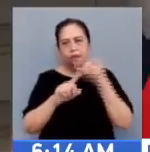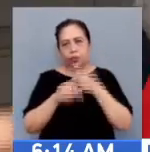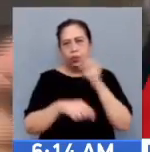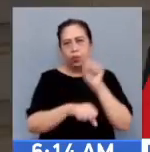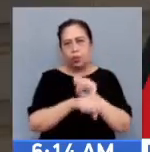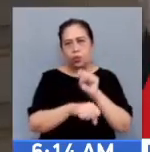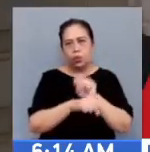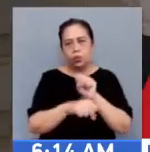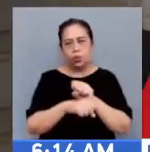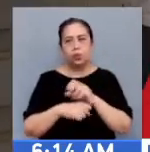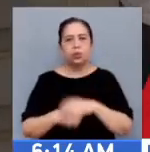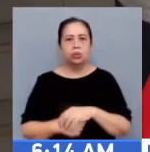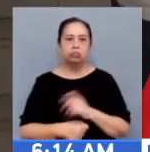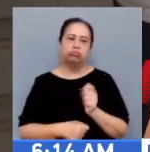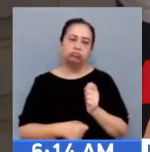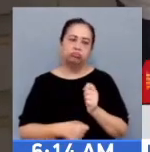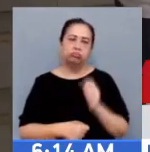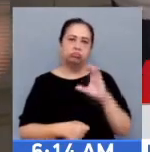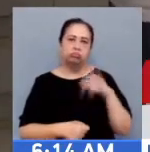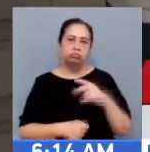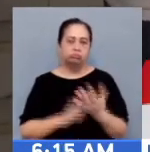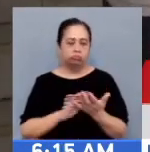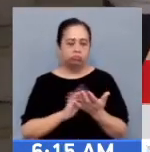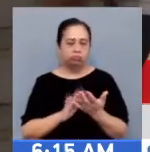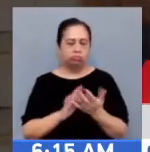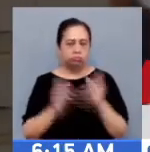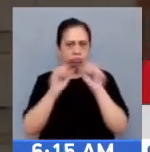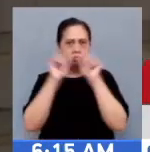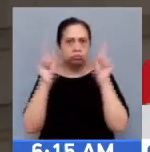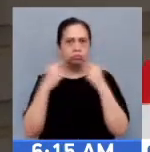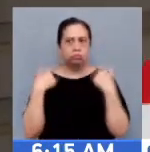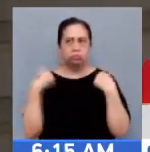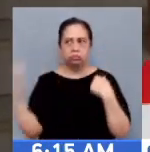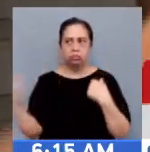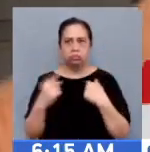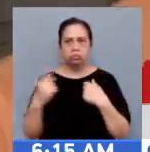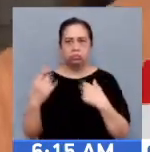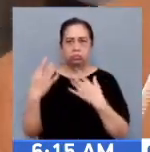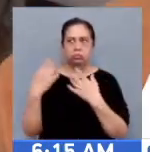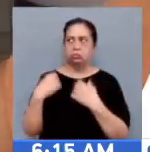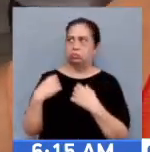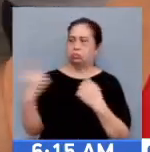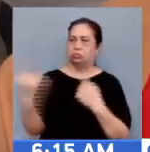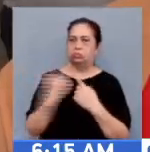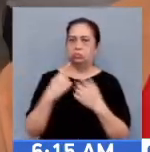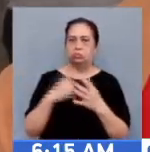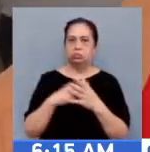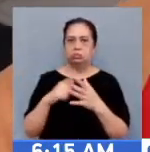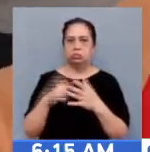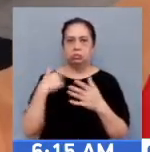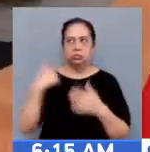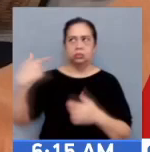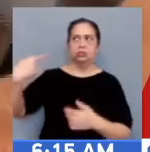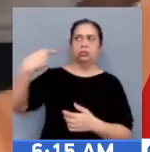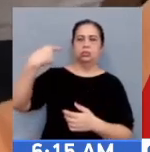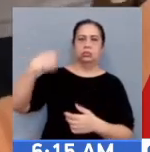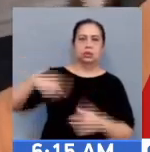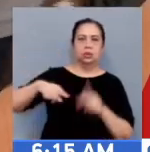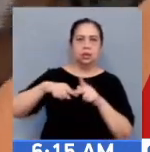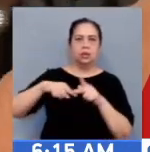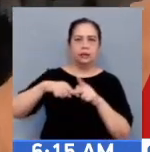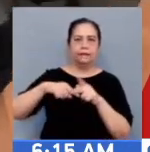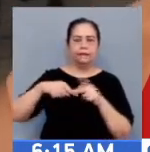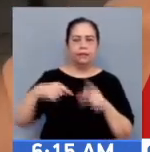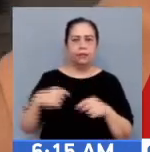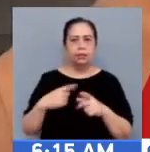noon. Habang nagulat na lang ako, biglang may gumanon sa akin. Tapos biglang may nakatotok na sa akin na kutsilyo. Tapos